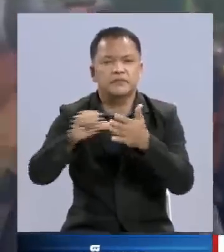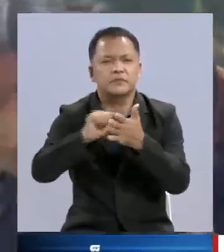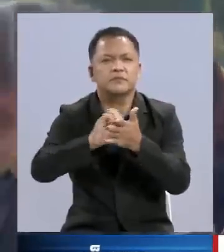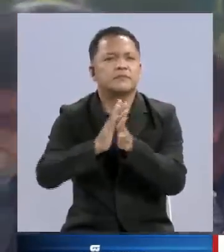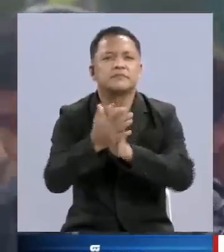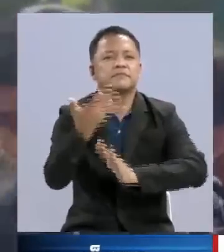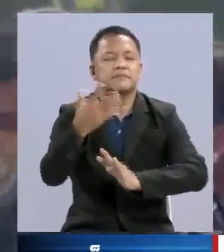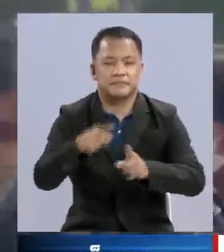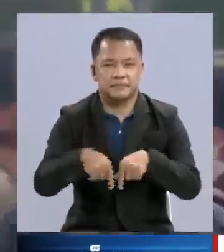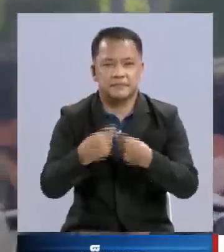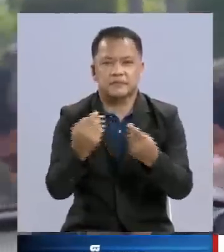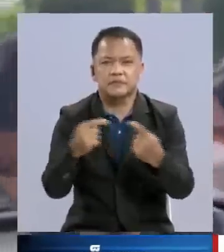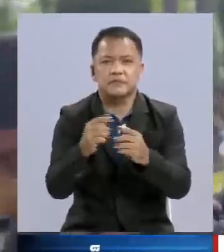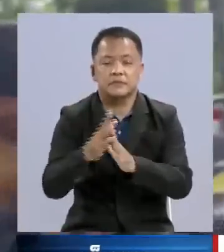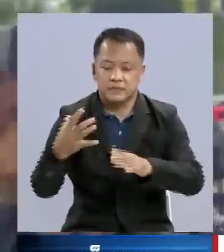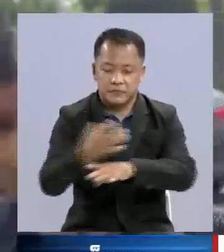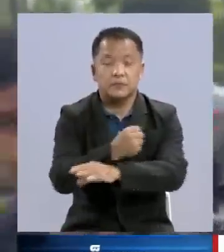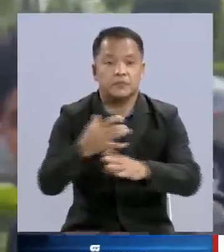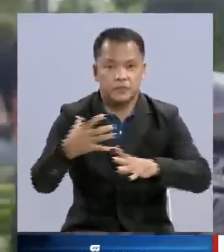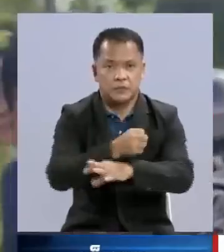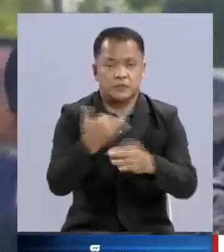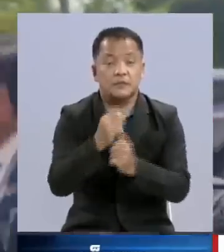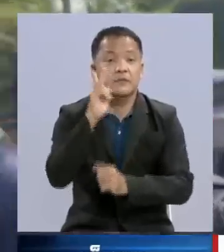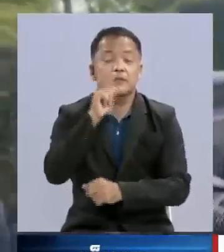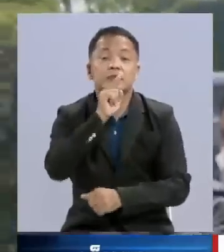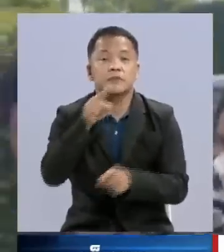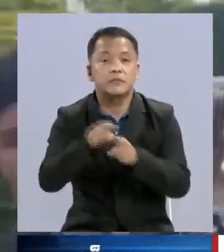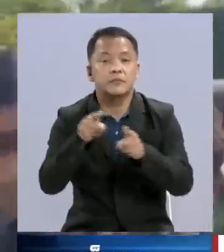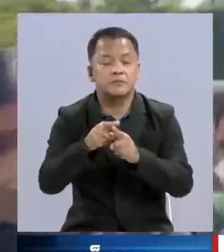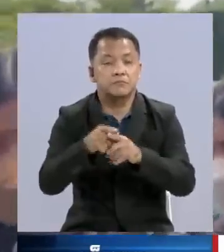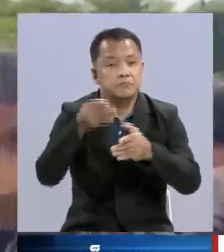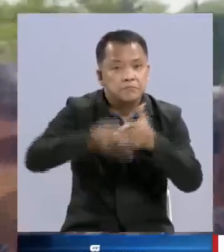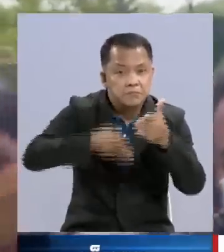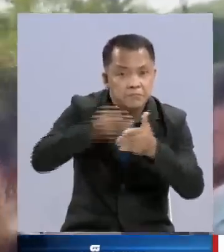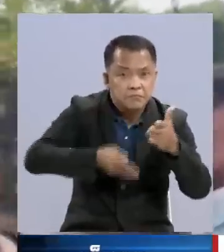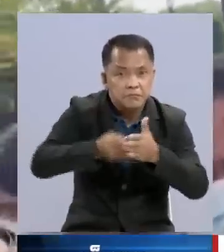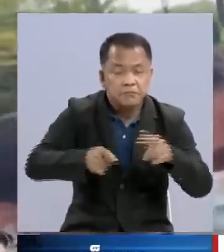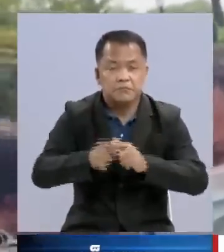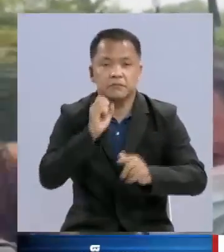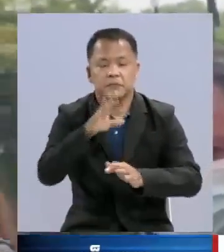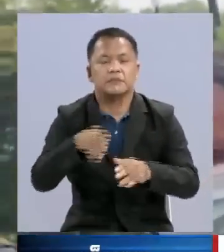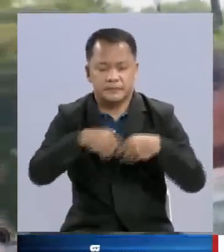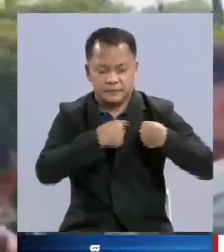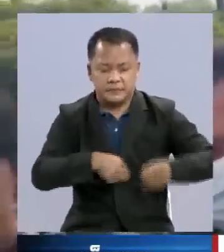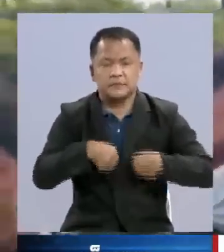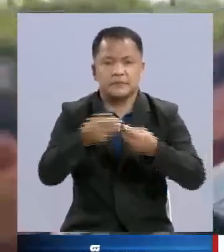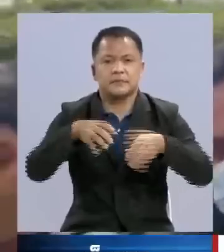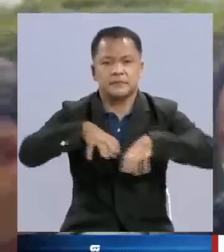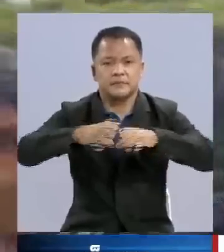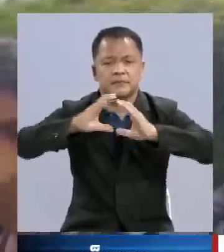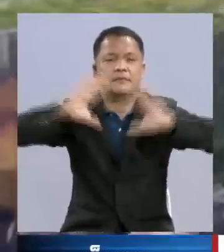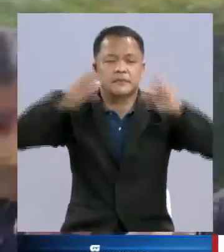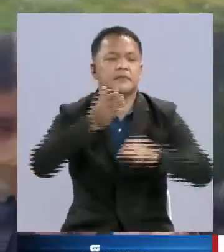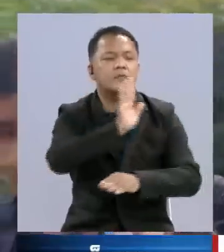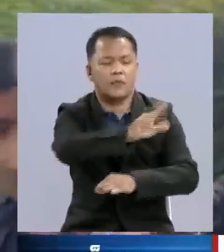รกันทีนี้สถานการณ์การเมืองณขนาดนี้เนี่ยนักข่าวก็ถามว่าอยู่ในทางตีบตันหรือเปล่าคุณอนุทินบอกว่าก็ให้กำลังใจในการจัดตั้งรัฐบาลของเขากัน